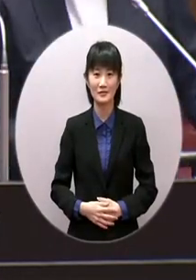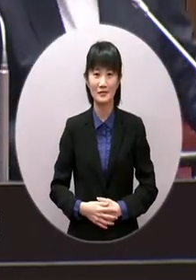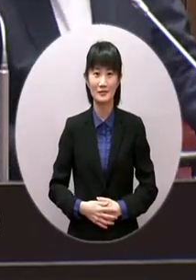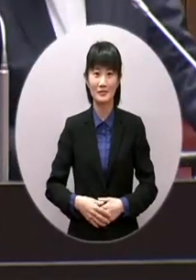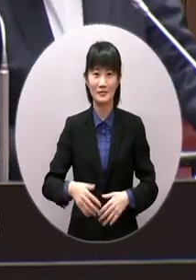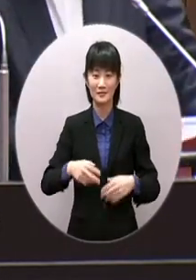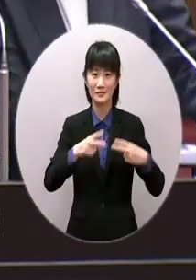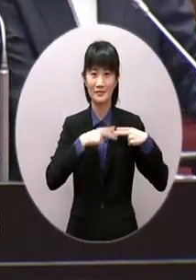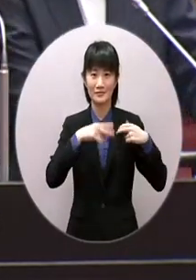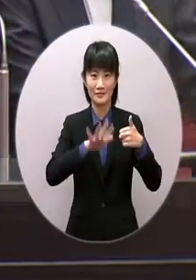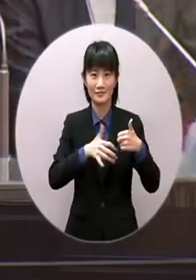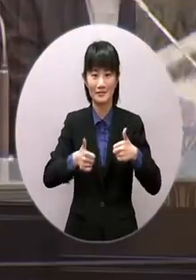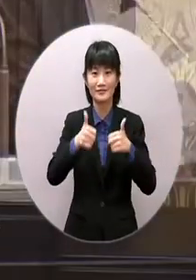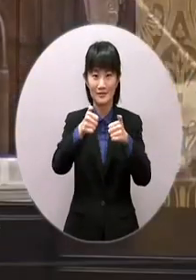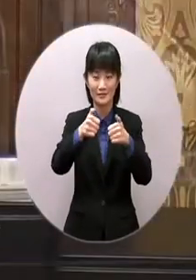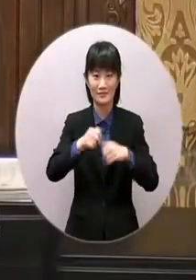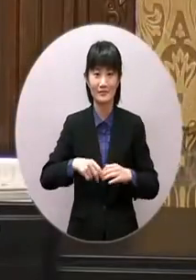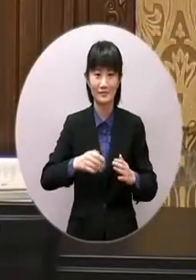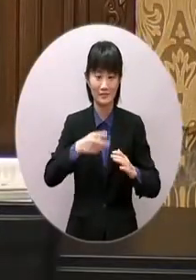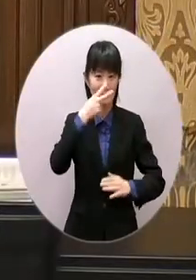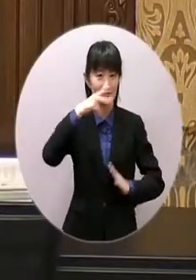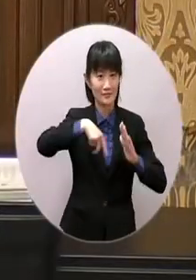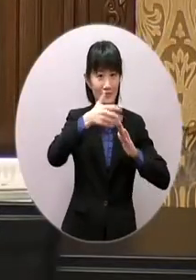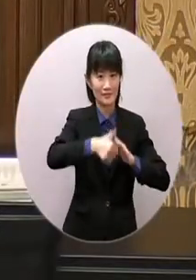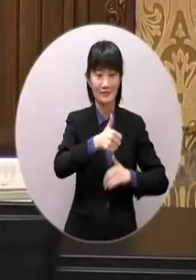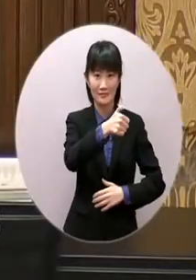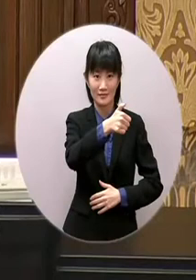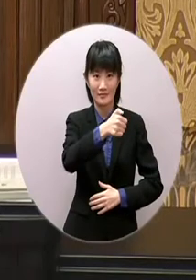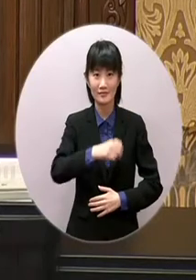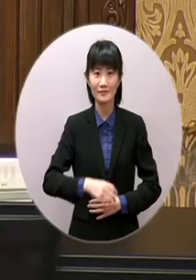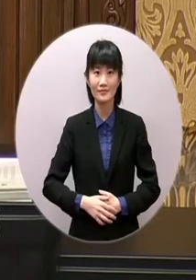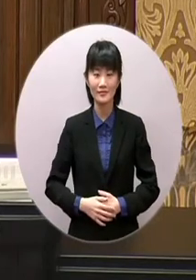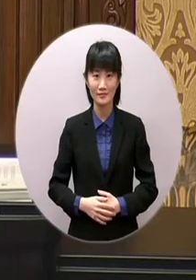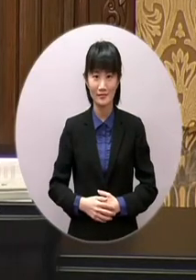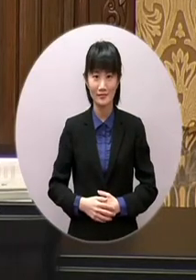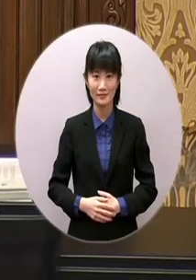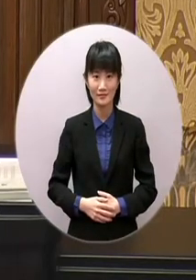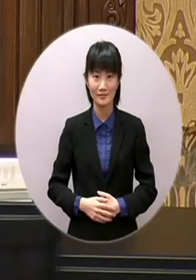好，谢谢蔡委员，谢谢戴院长。